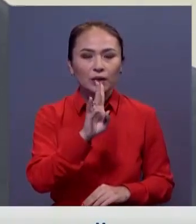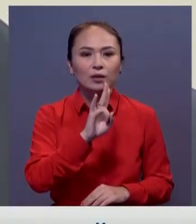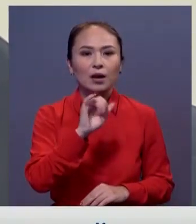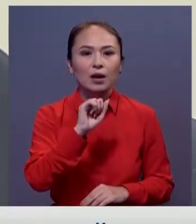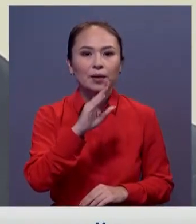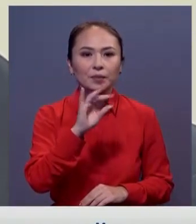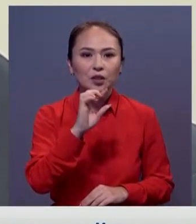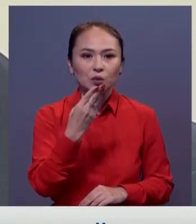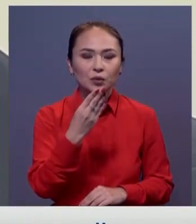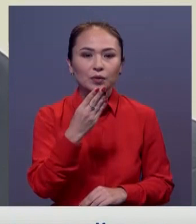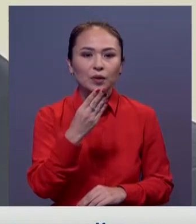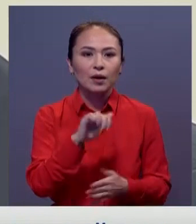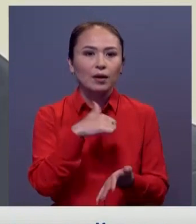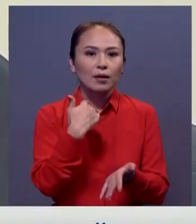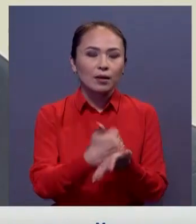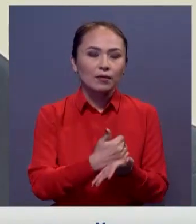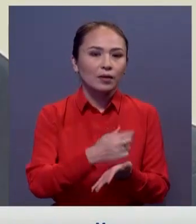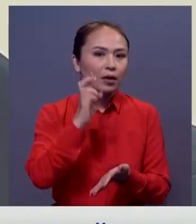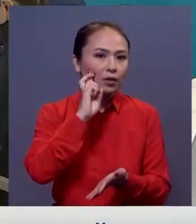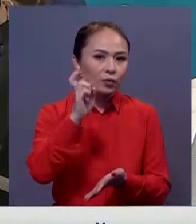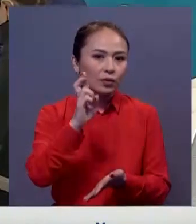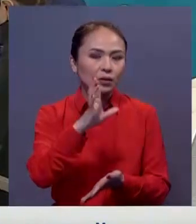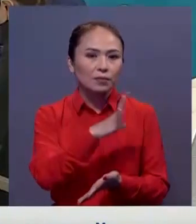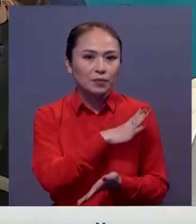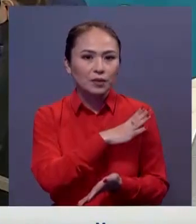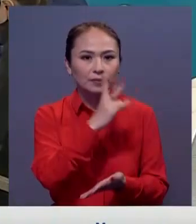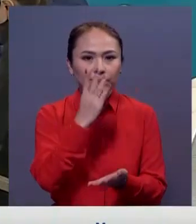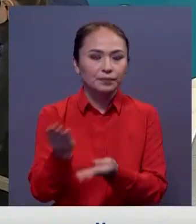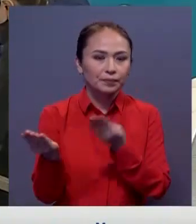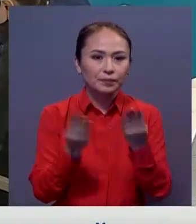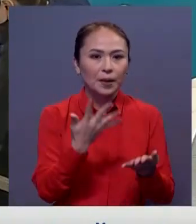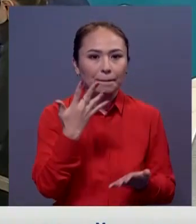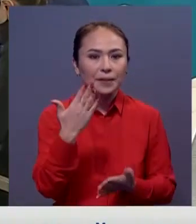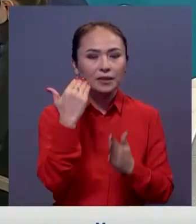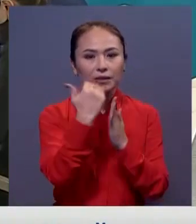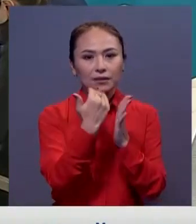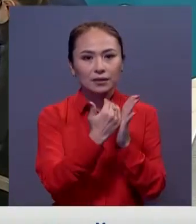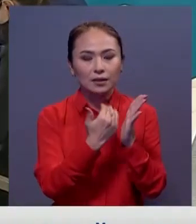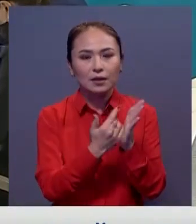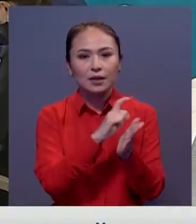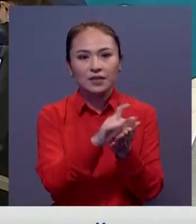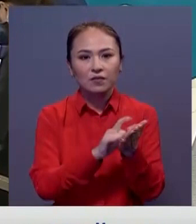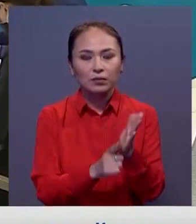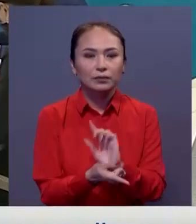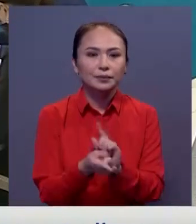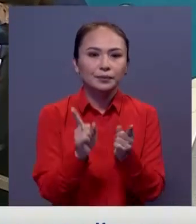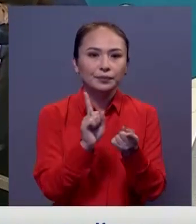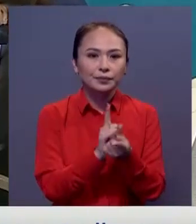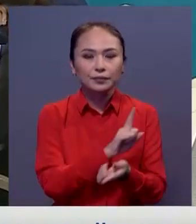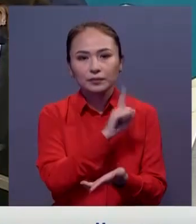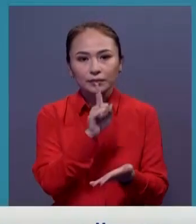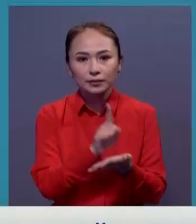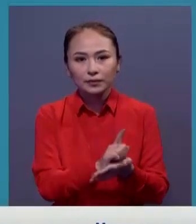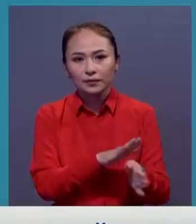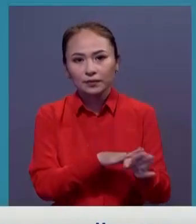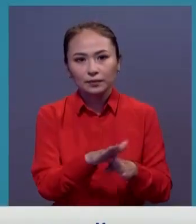Абишевичем Назарбаевым. Елбасы Нұрсұлтан Назарбаев ұсынған 5 институционалдық реформа ұлт жоспарын жүйелі түрде